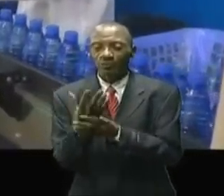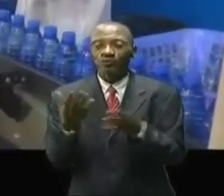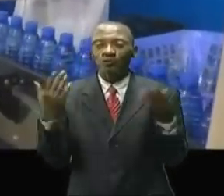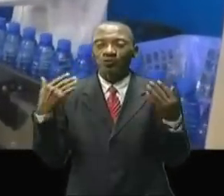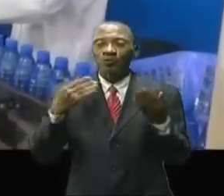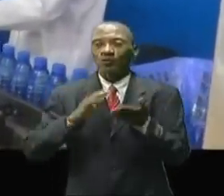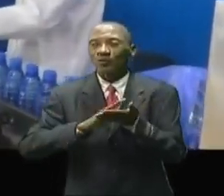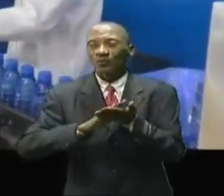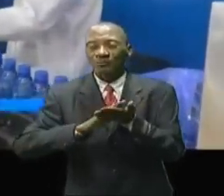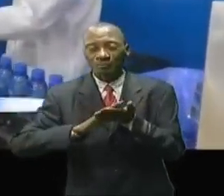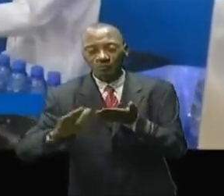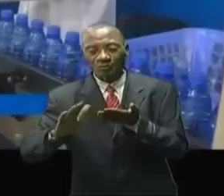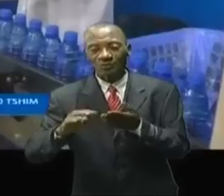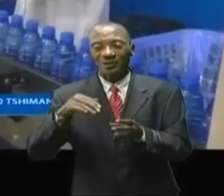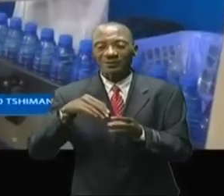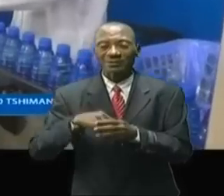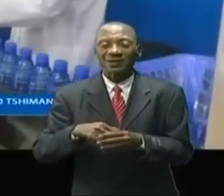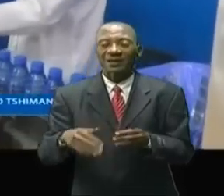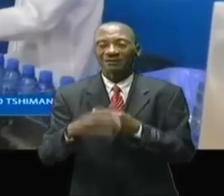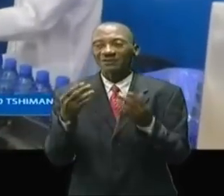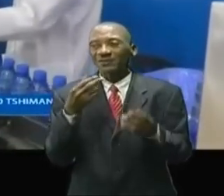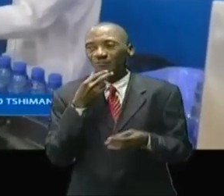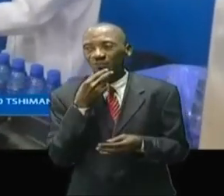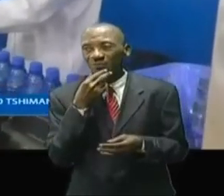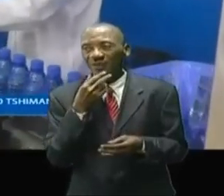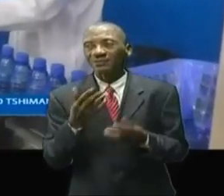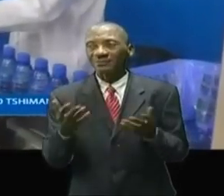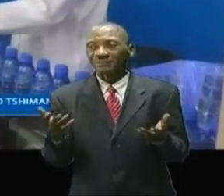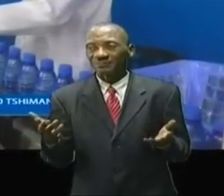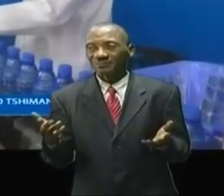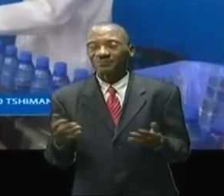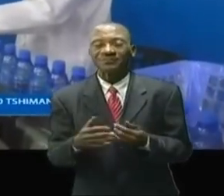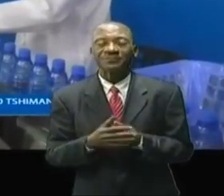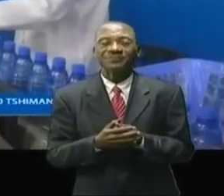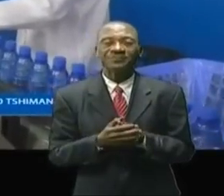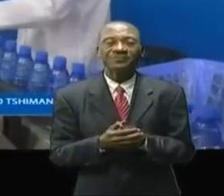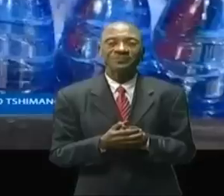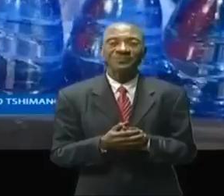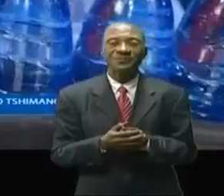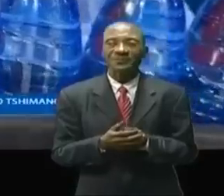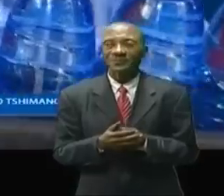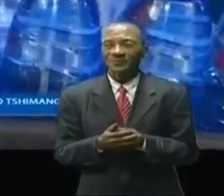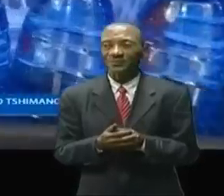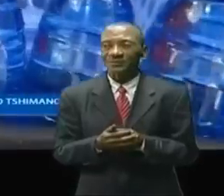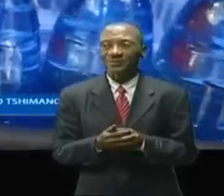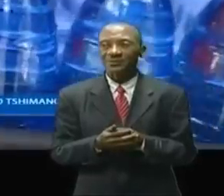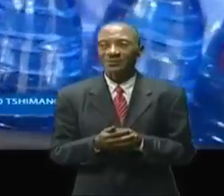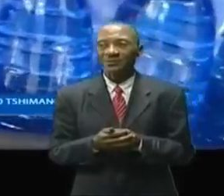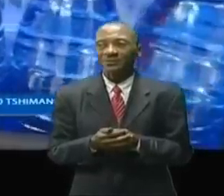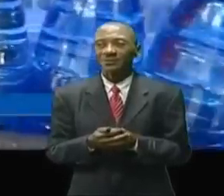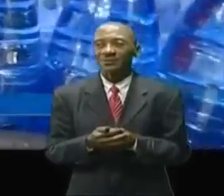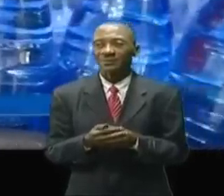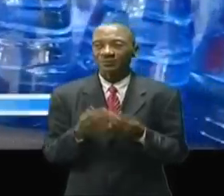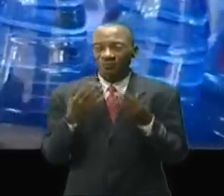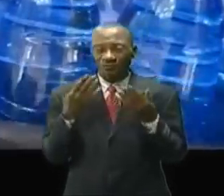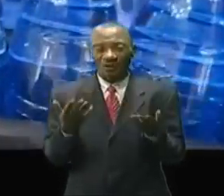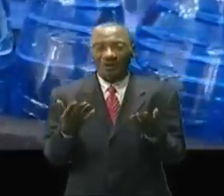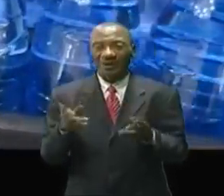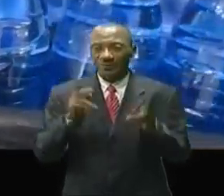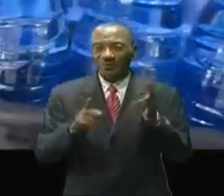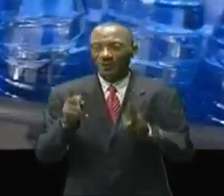compétents malgré les difficultés d'énergie. L'eau minérale Mayi Akwetu est accueillie par la population de Mbujimayi